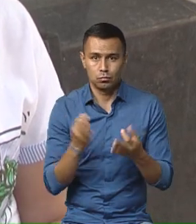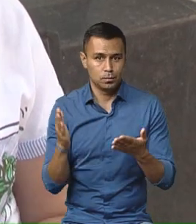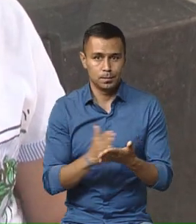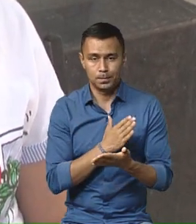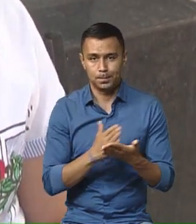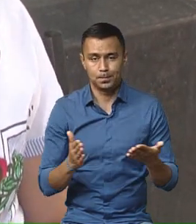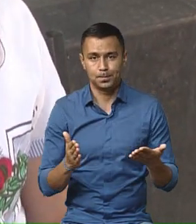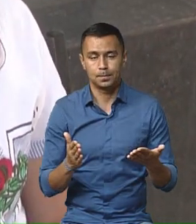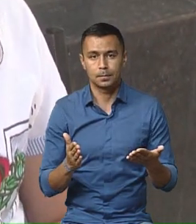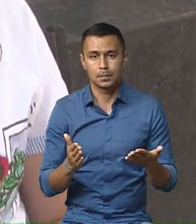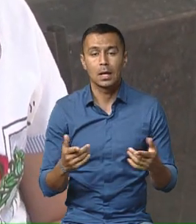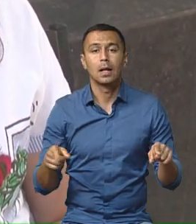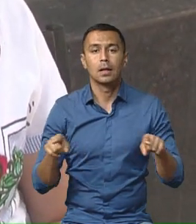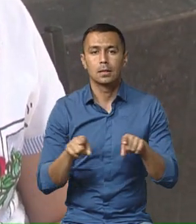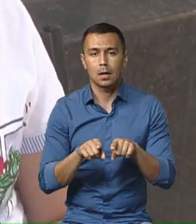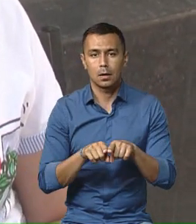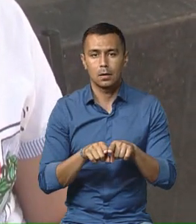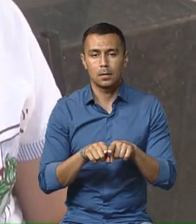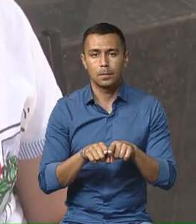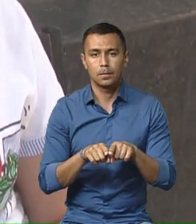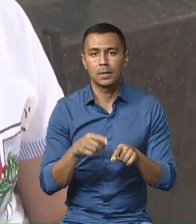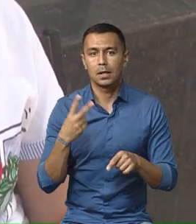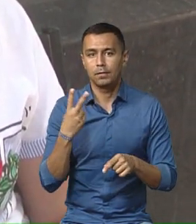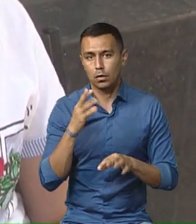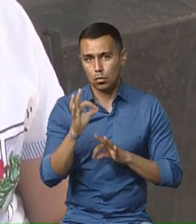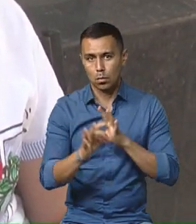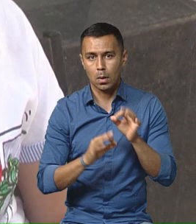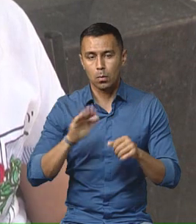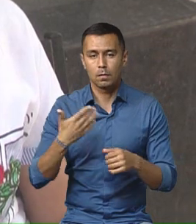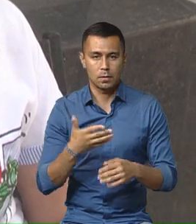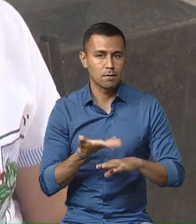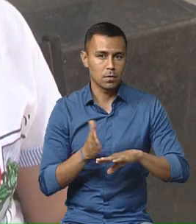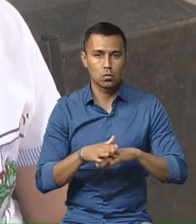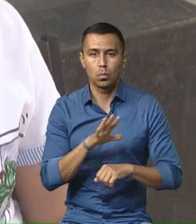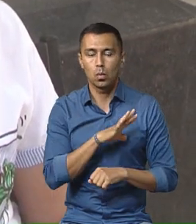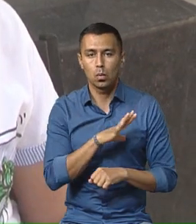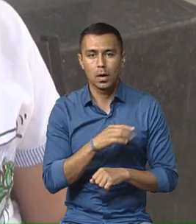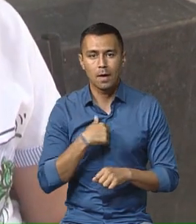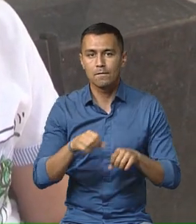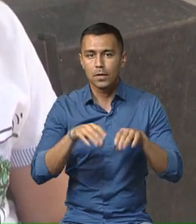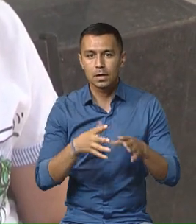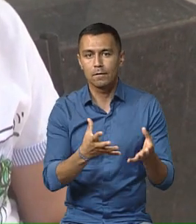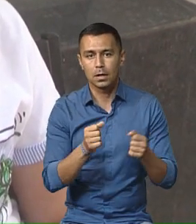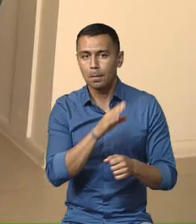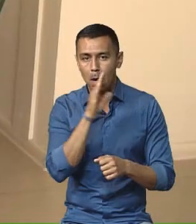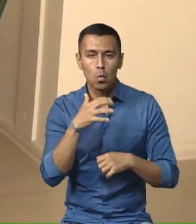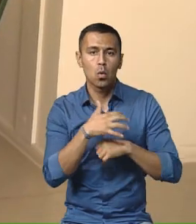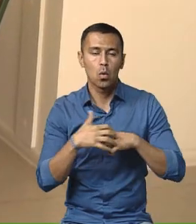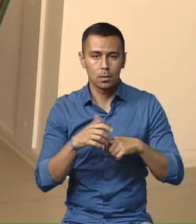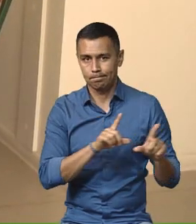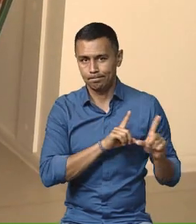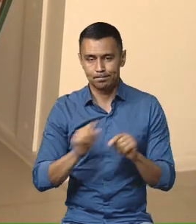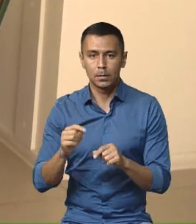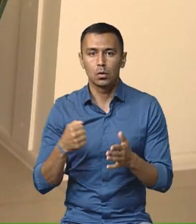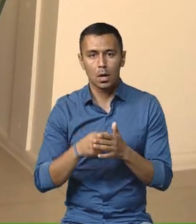тобто піч. Ну і так дві доби, і потім вже важко було, і я вирішила взяти маму, кота. До